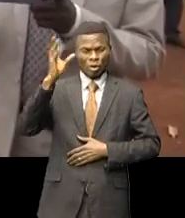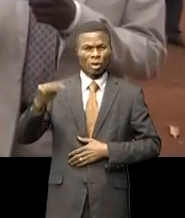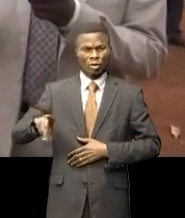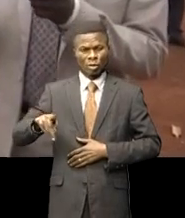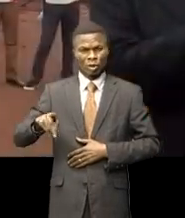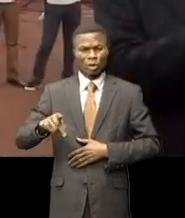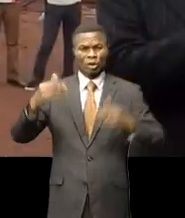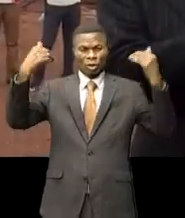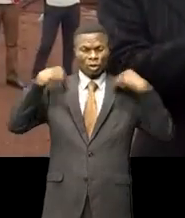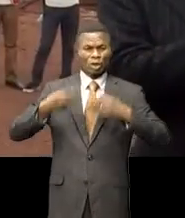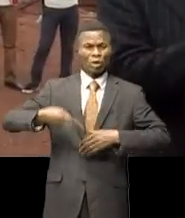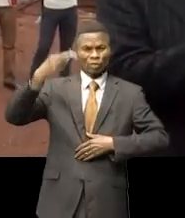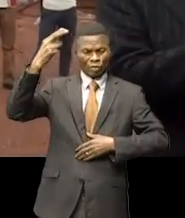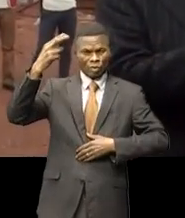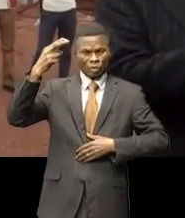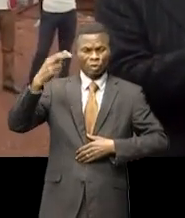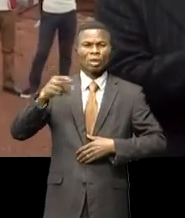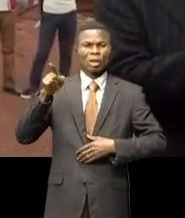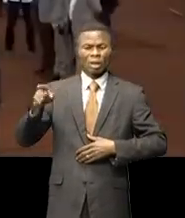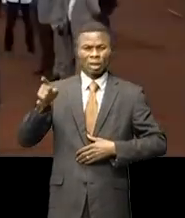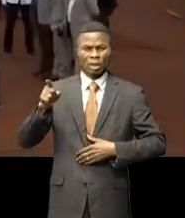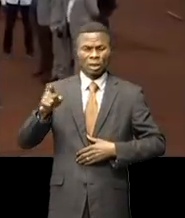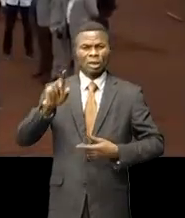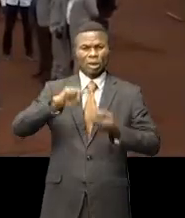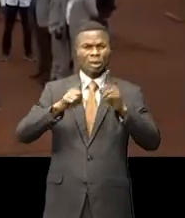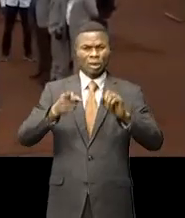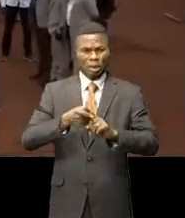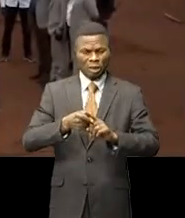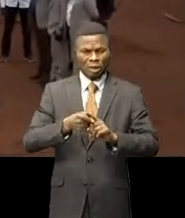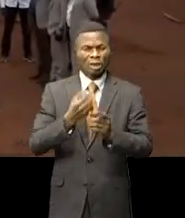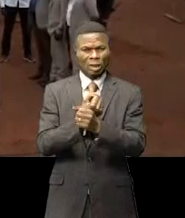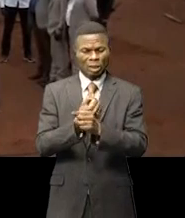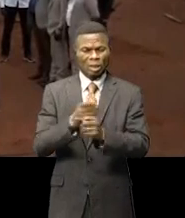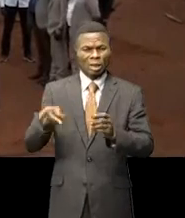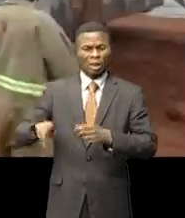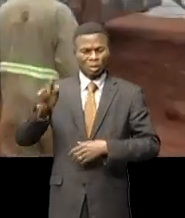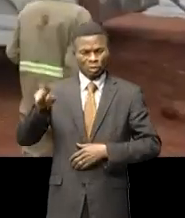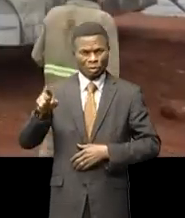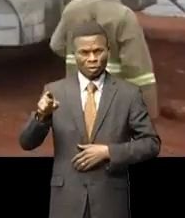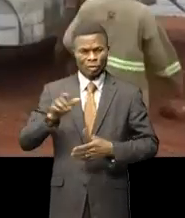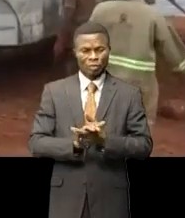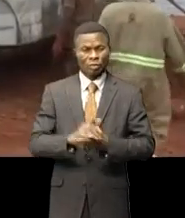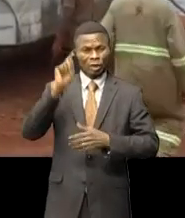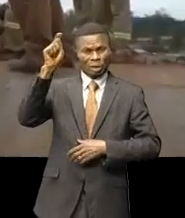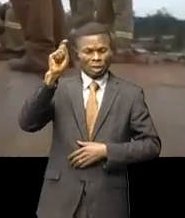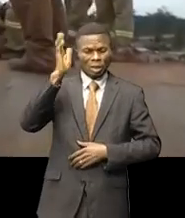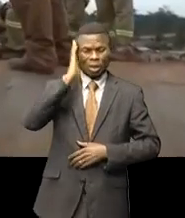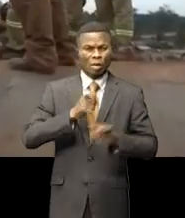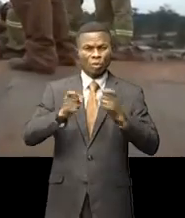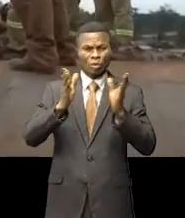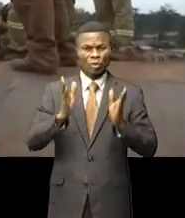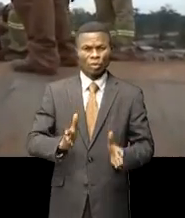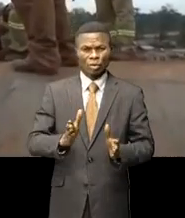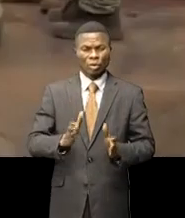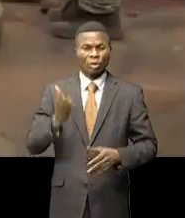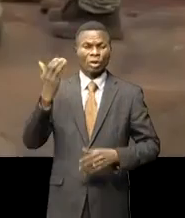le grand chef honorable Alexandre Machaga, plébiscite l'action de l'exécutif Bassian Enanga. Ces témoignages de bonne gouvernance pour